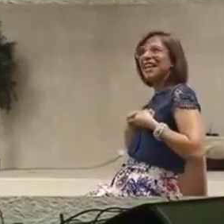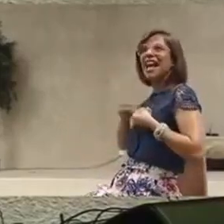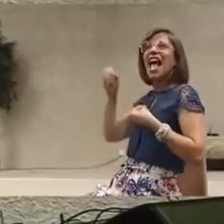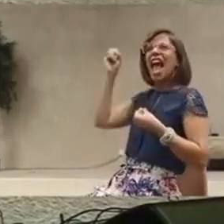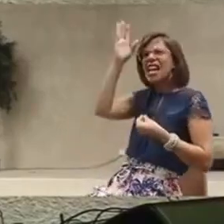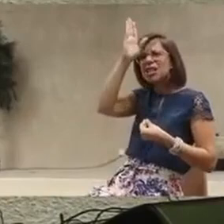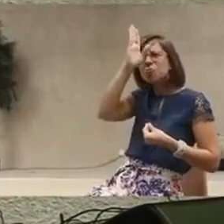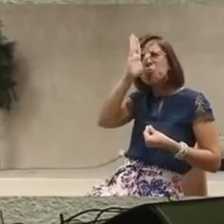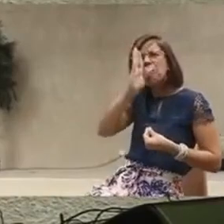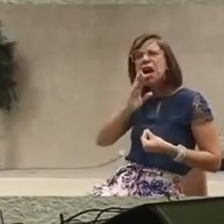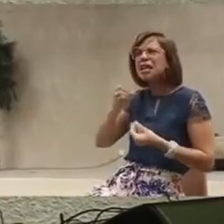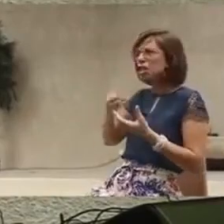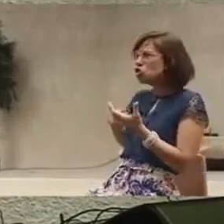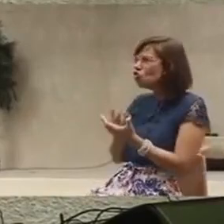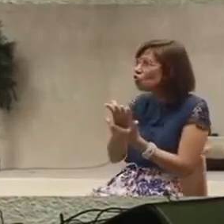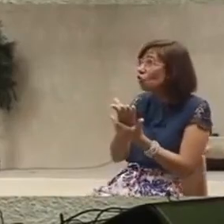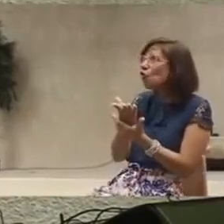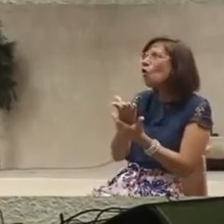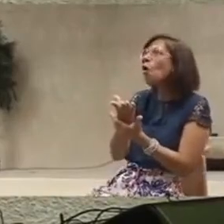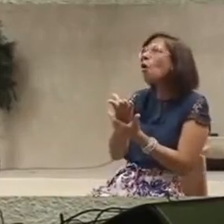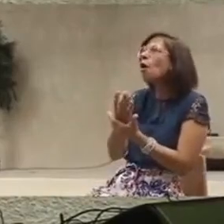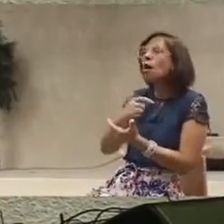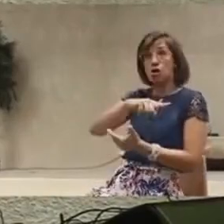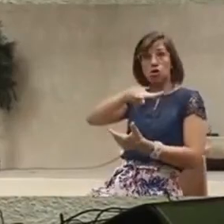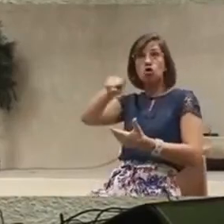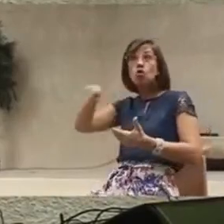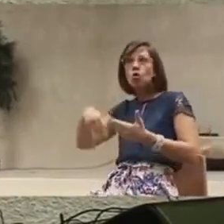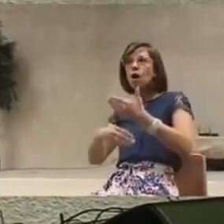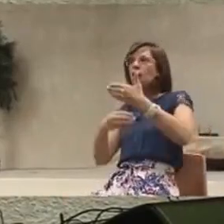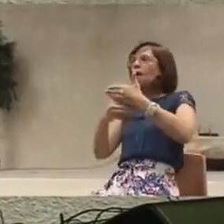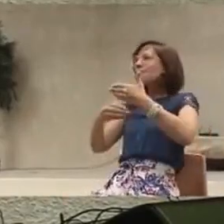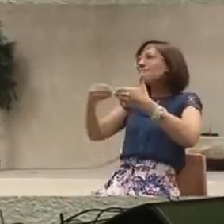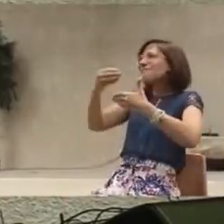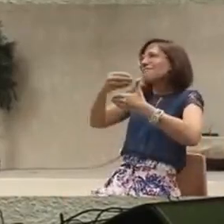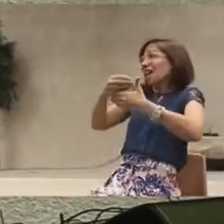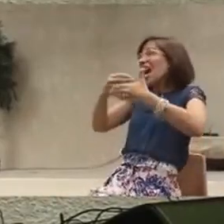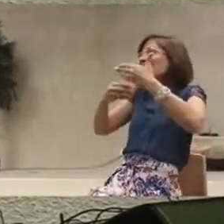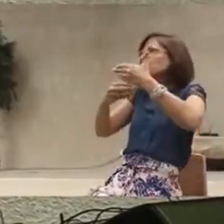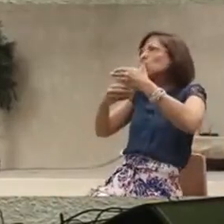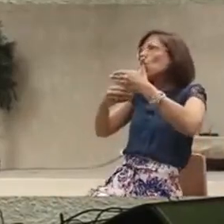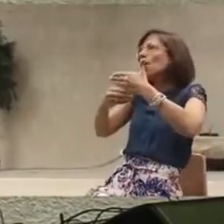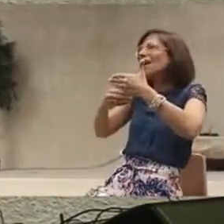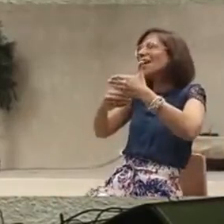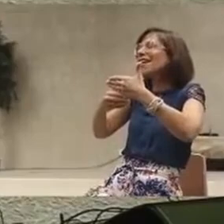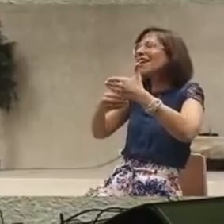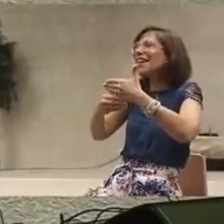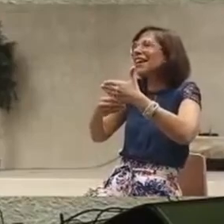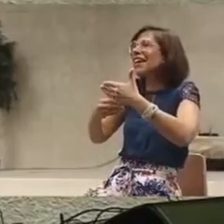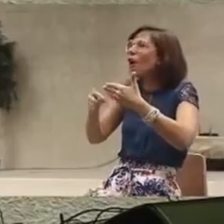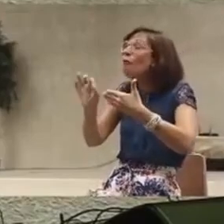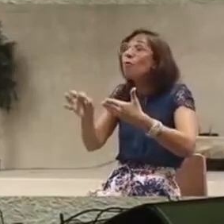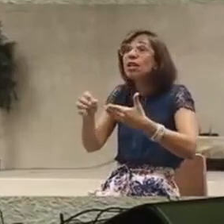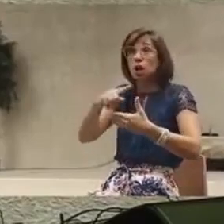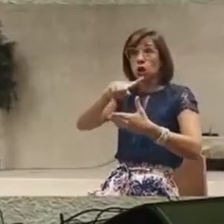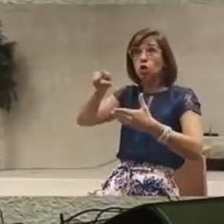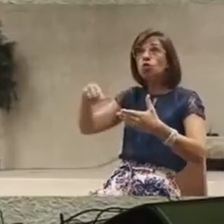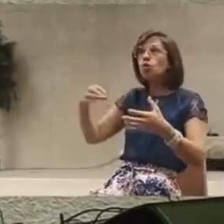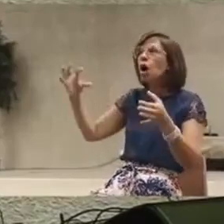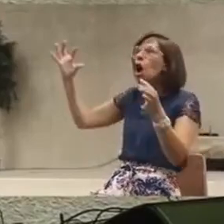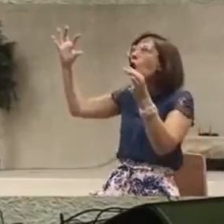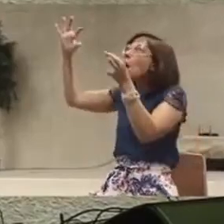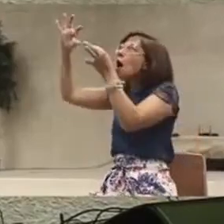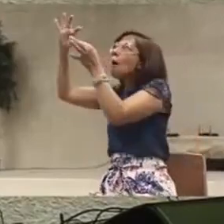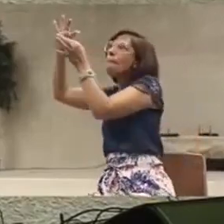esprit nouveau. Nous avons été régénérés par lequel nous sommes en relation